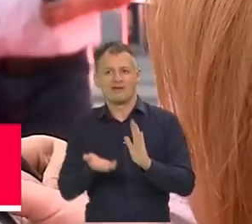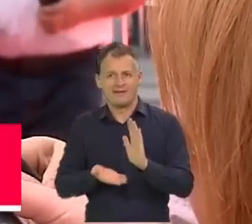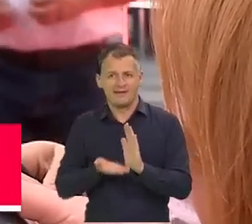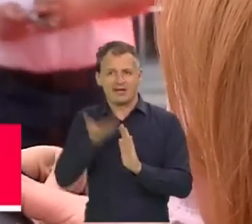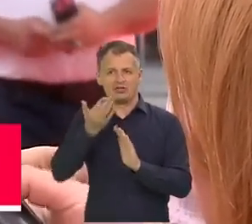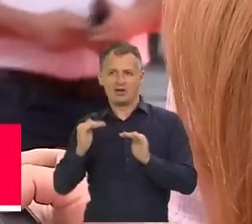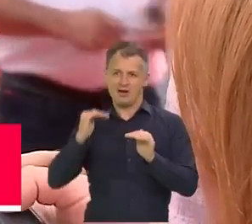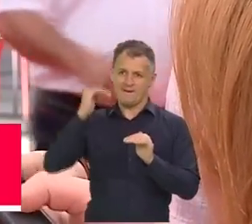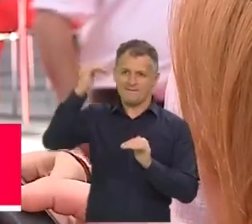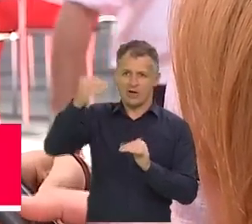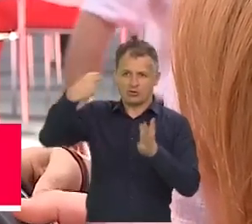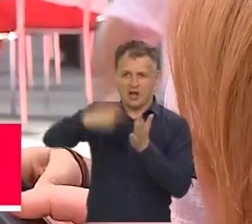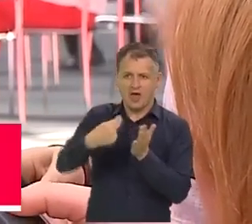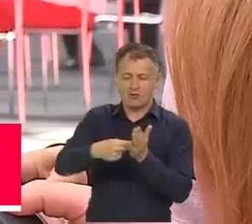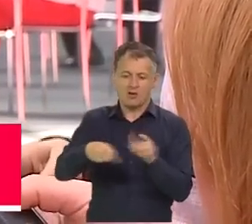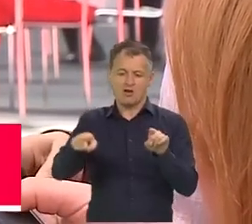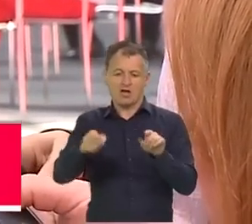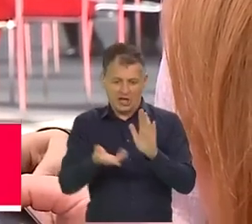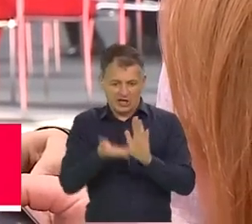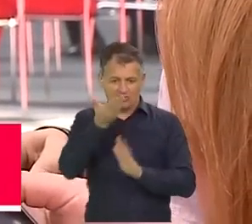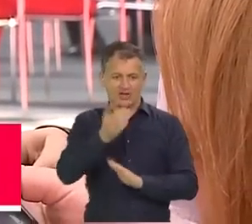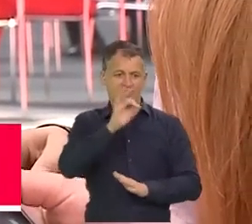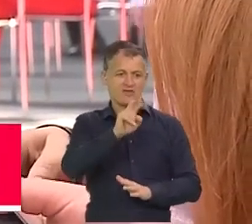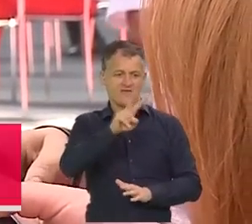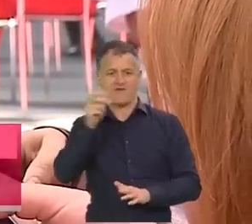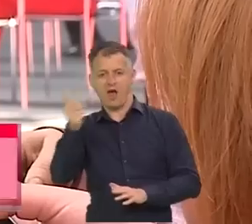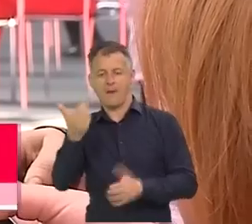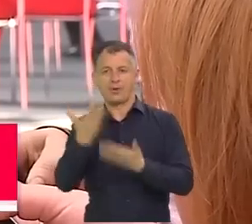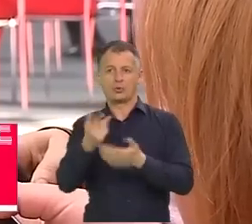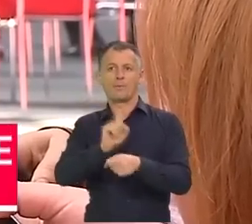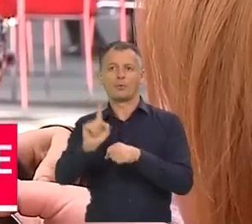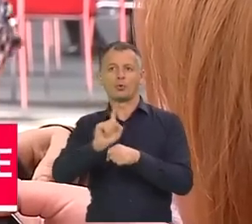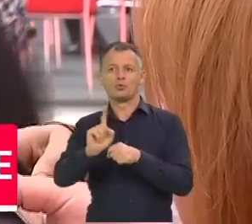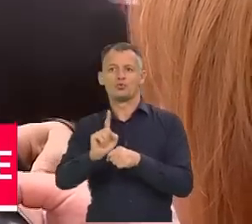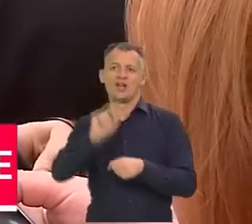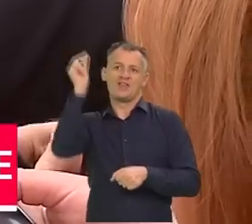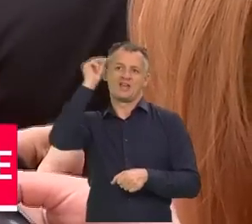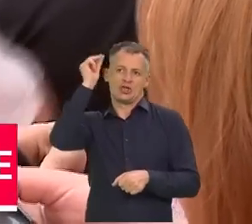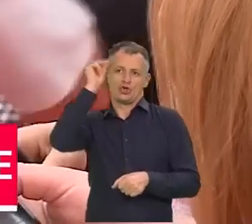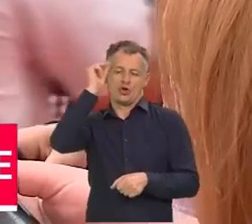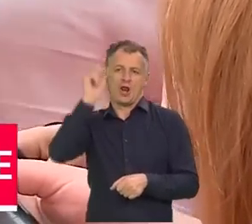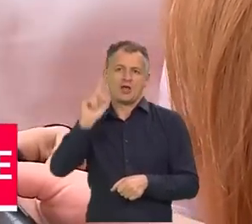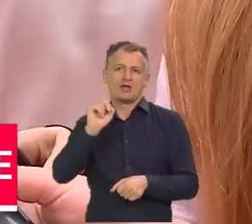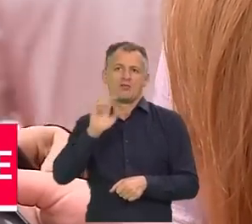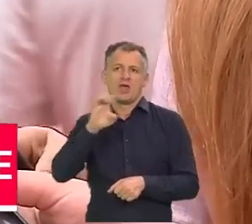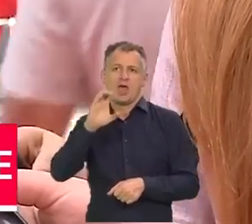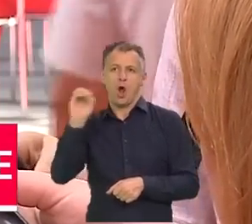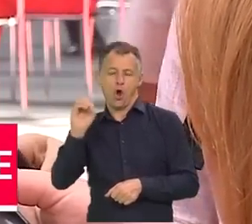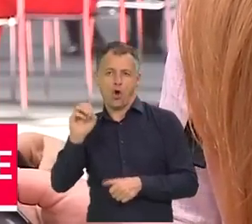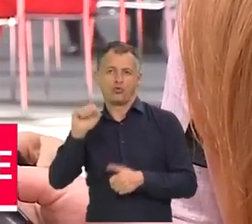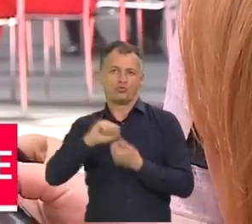de salarizare, crește și TVA-ul la produsele tradiționale, ecologice și așa mai